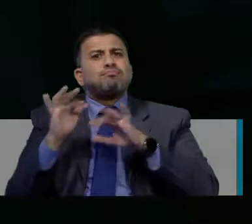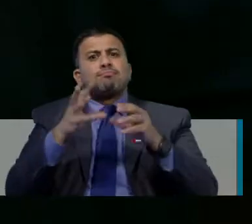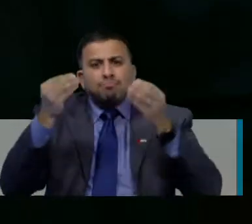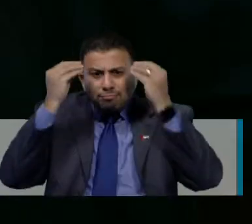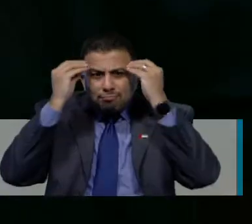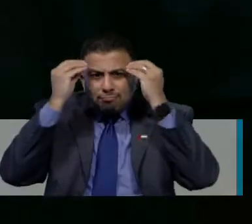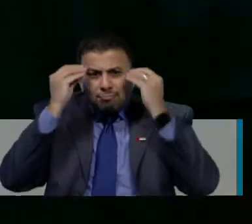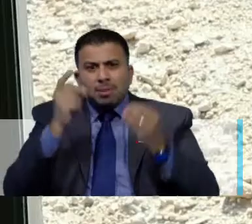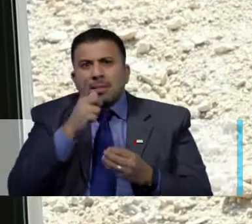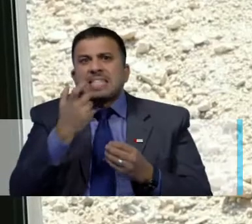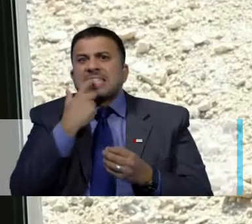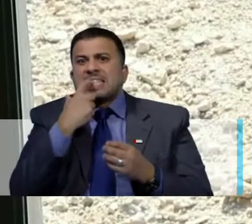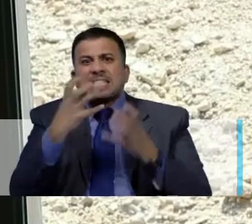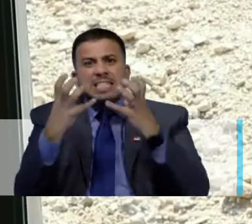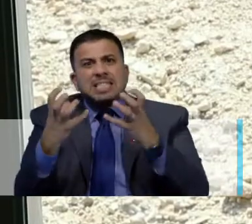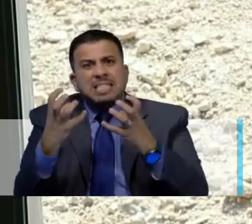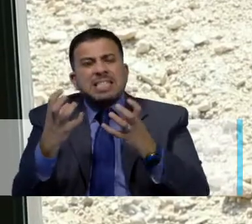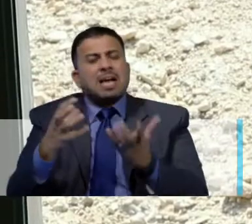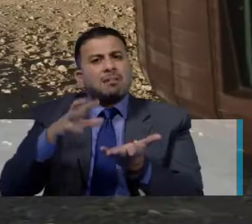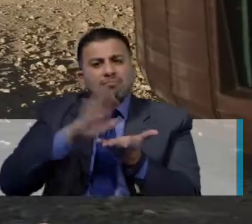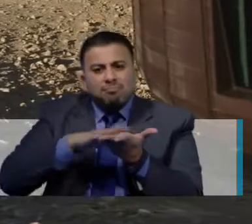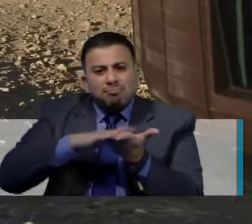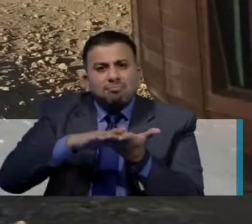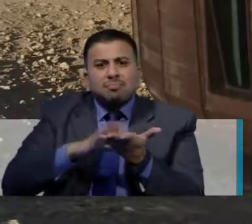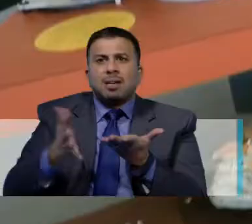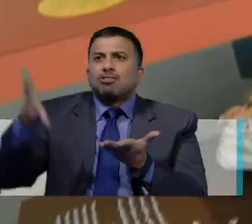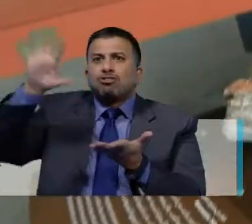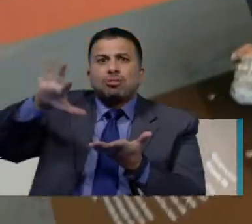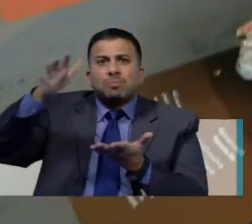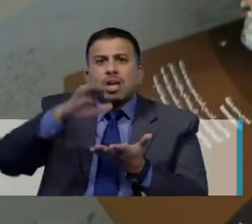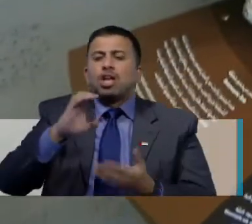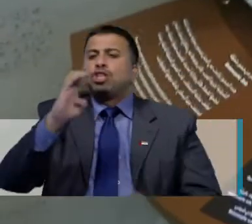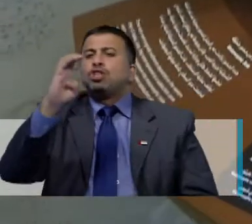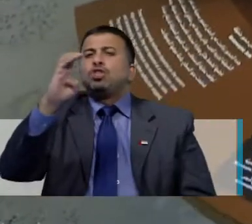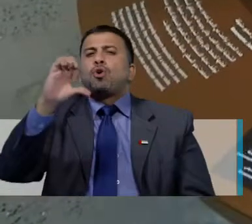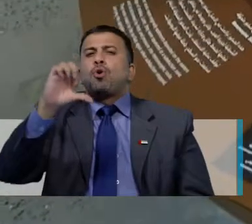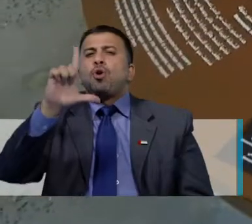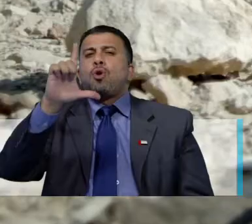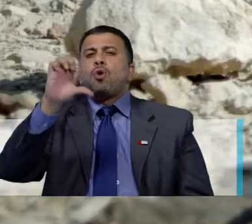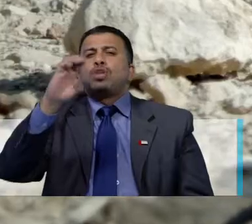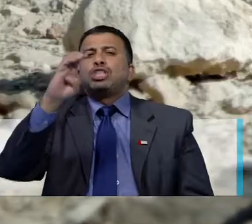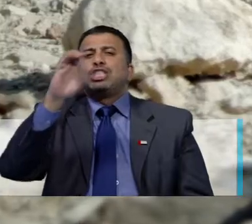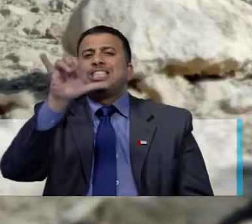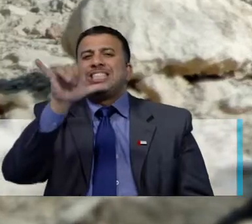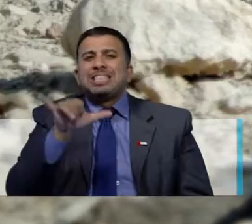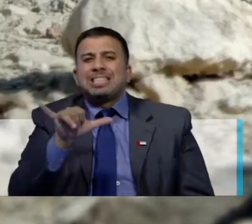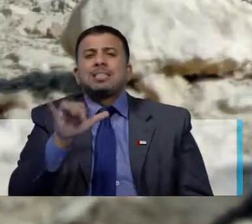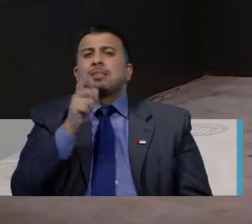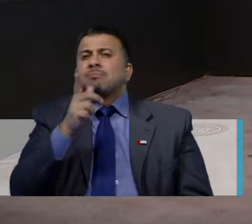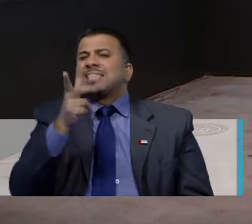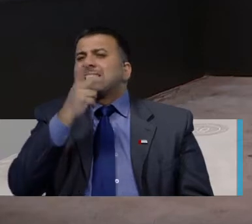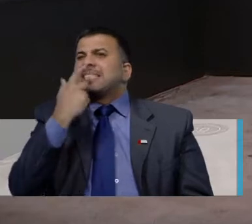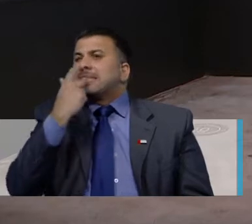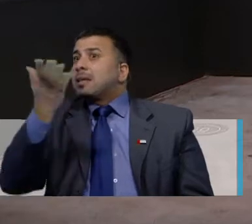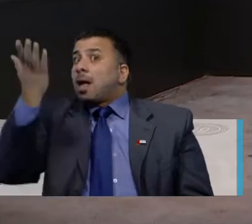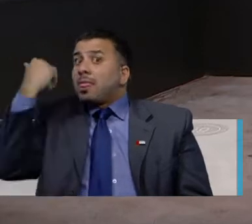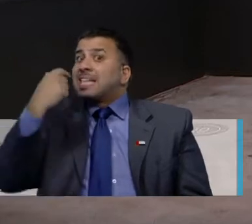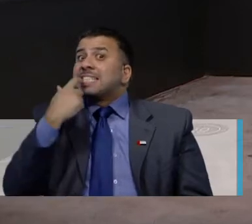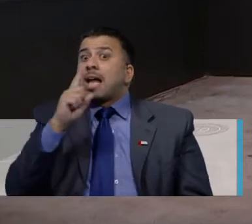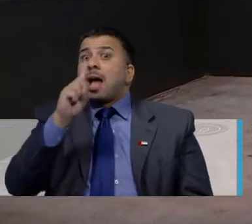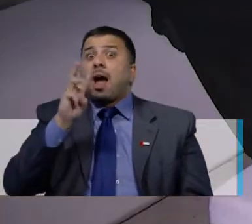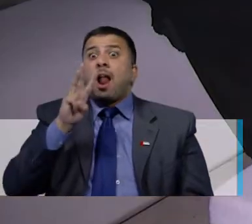خلال زيارتهم على ما تقدمه من آثار تحكي التاريخ الجيولوجي للمنطقة الذي يعود لآلاف السنين. أما